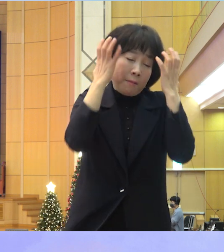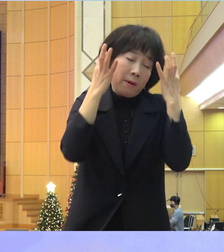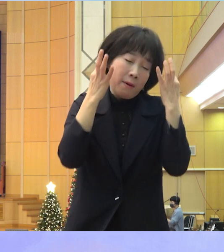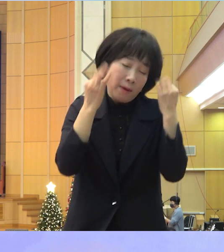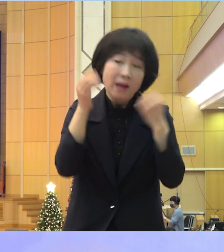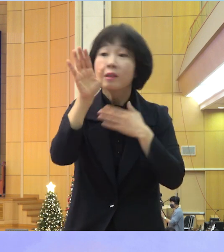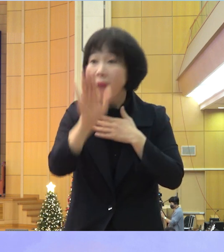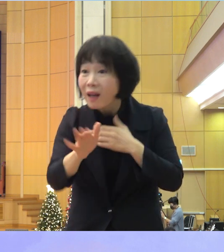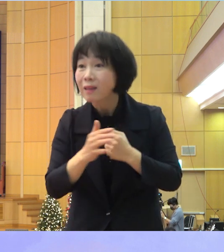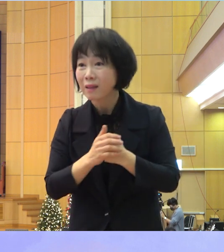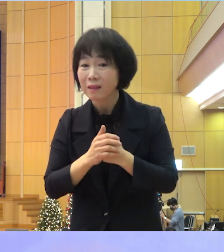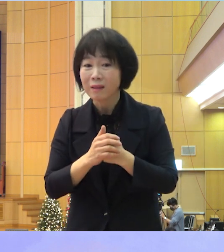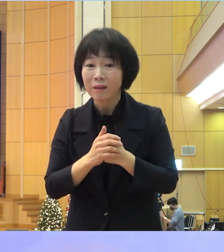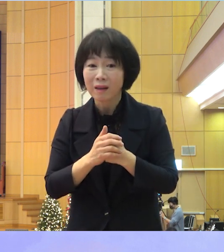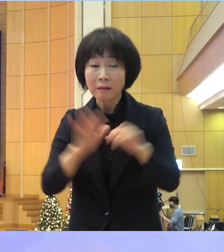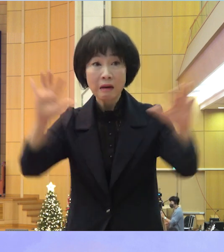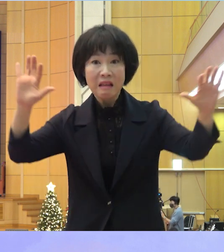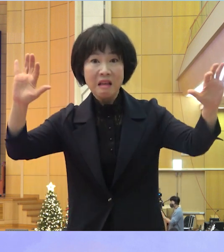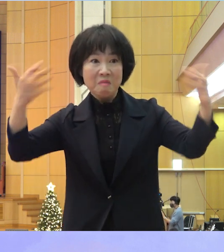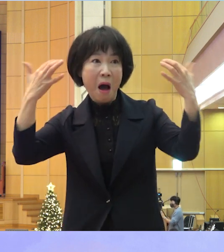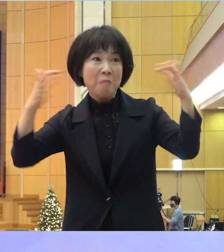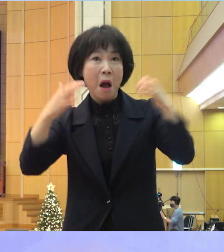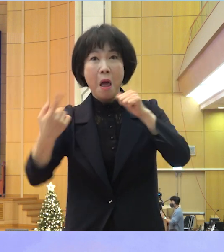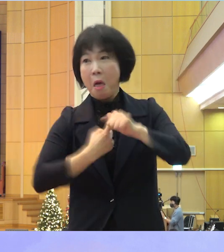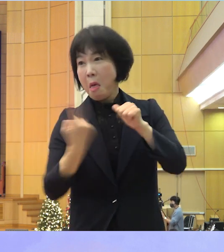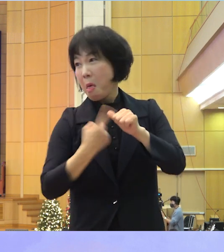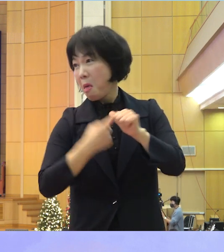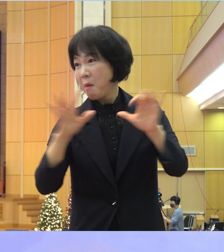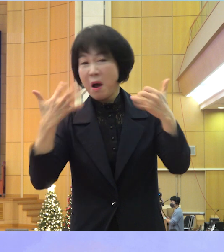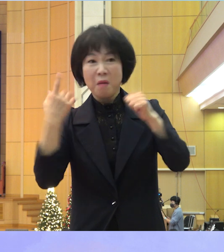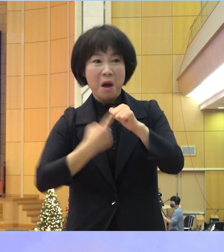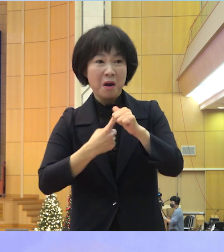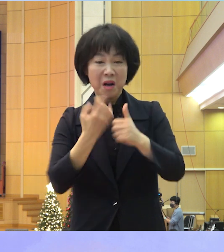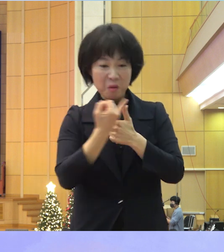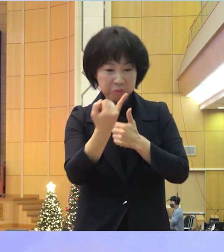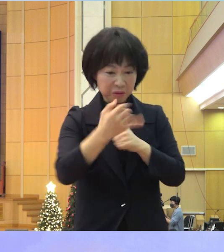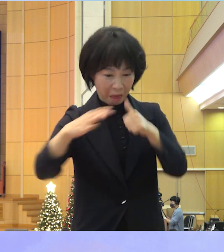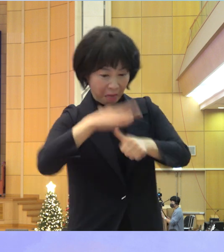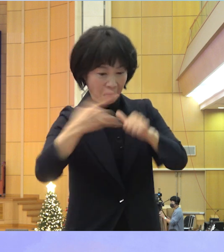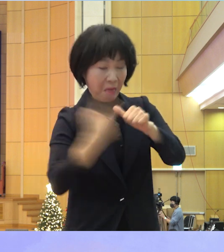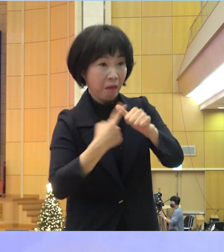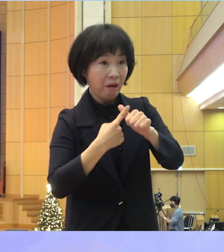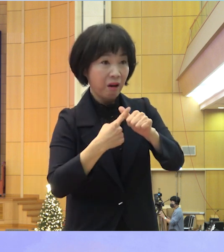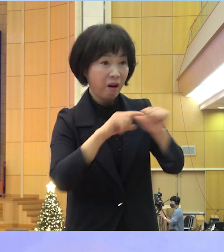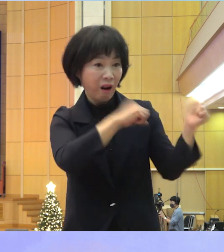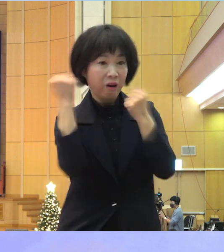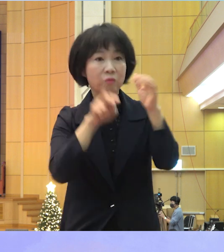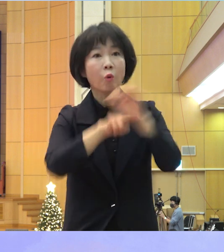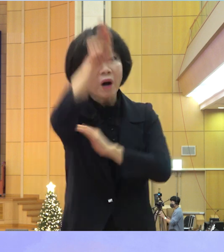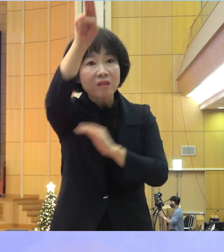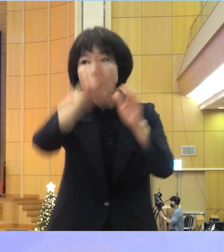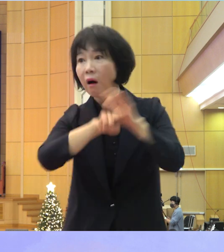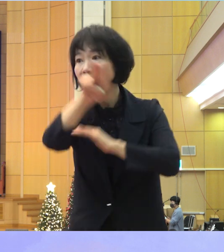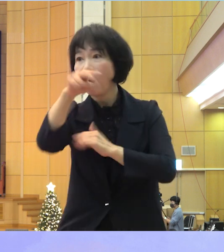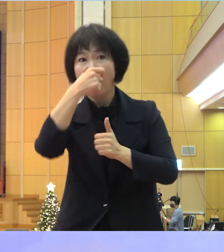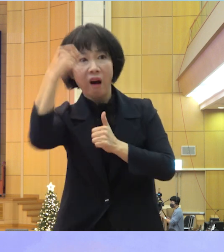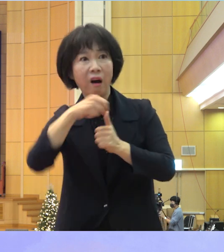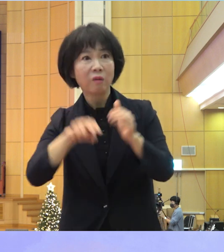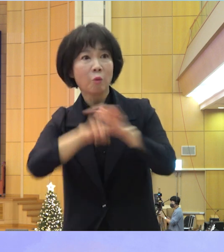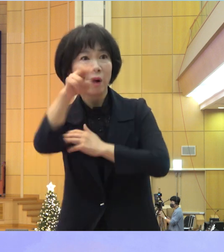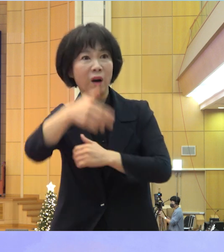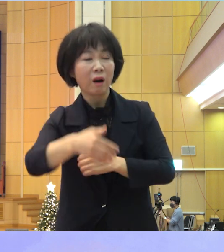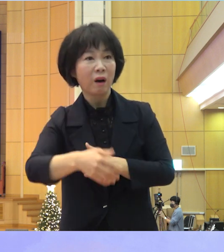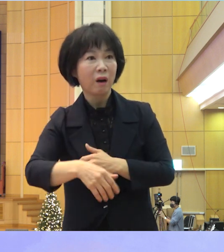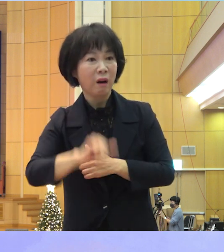고난당할 때 다른 사람은 다 몰라주고 내 아내까지도 내 삶의 이 어려운